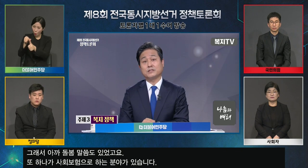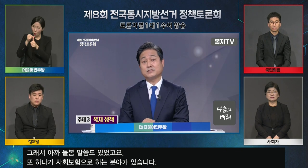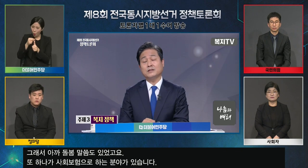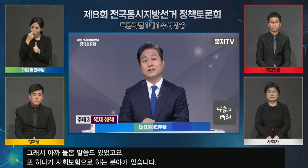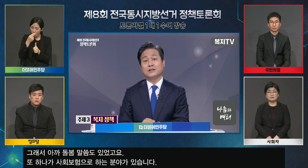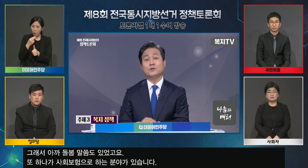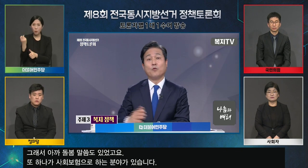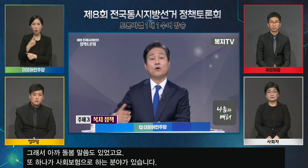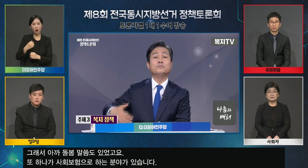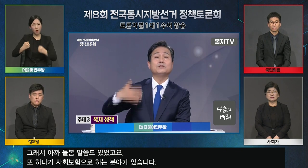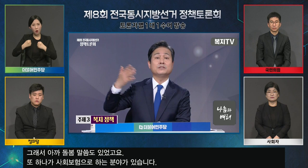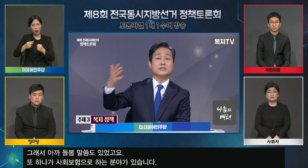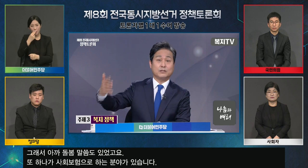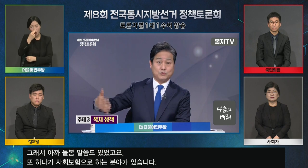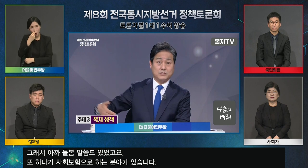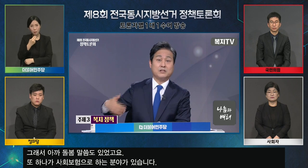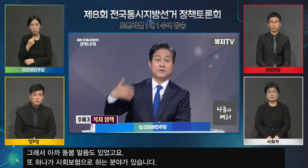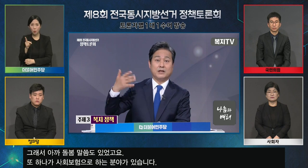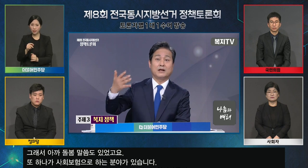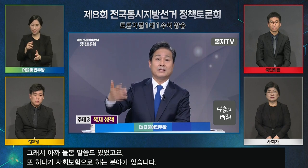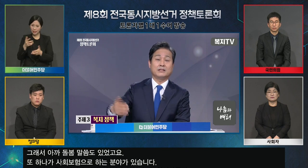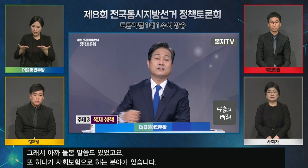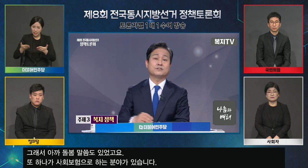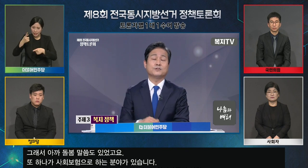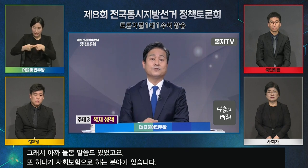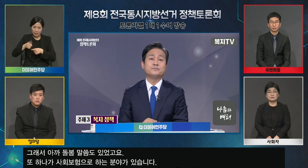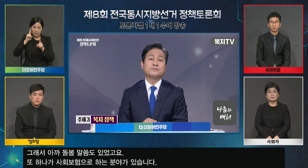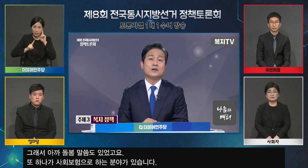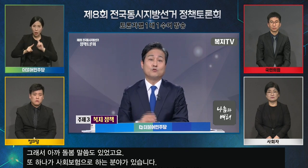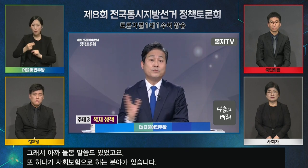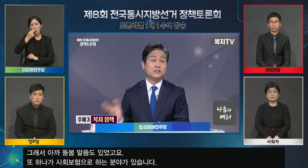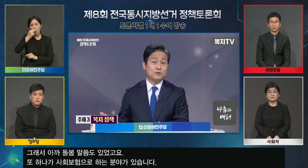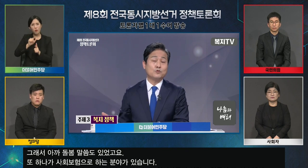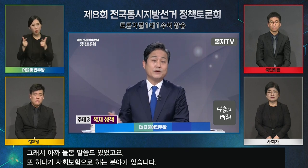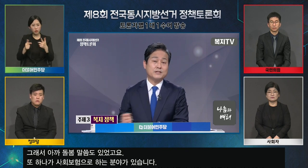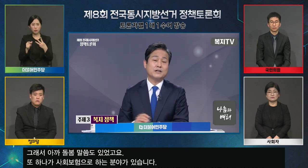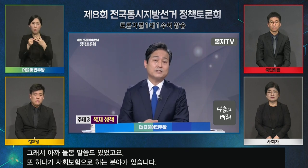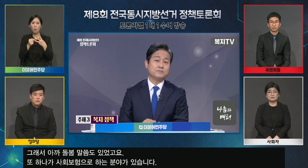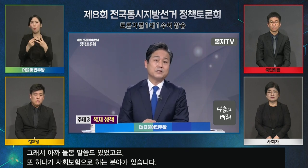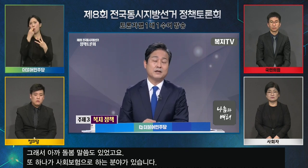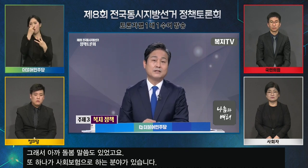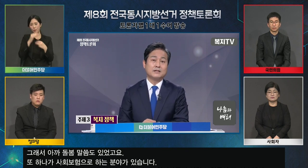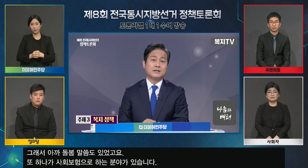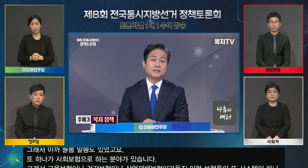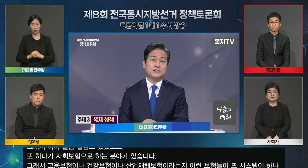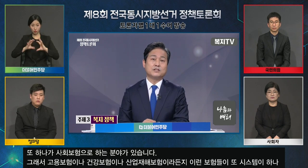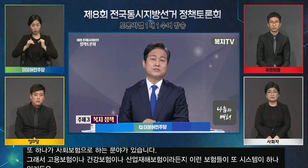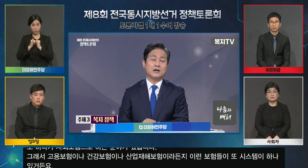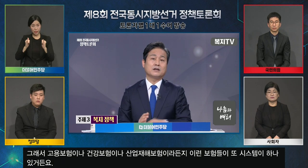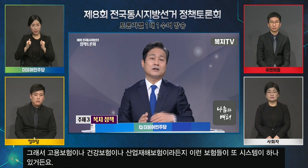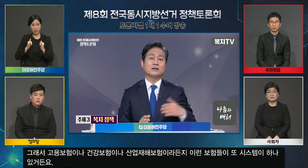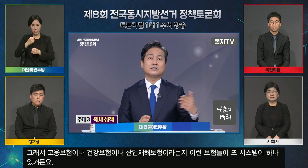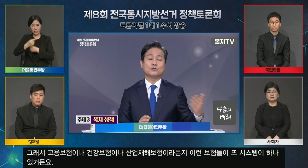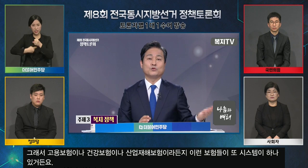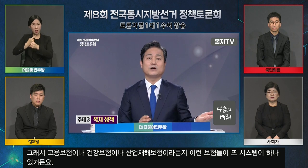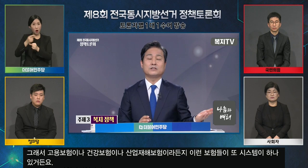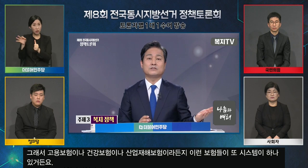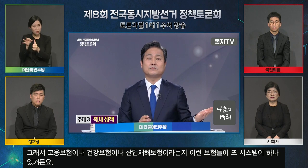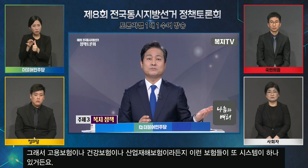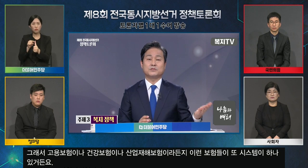산업재해보험이라든지 이런 보험들이 시스템이 하나 있거든요. 국민연금도 마찬가지입니다. 그런데 지금 아까